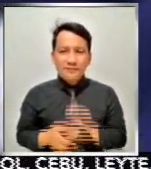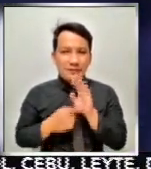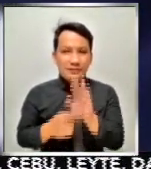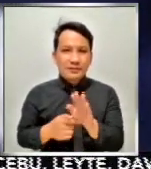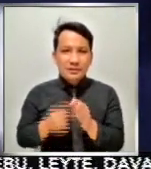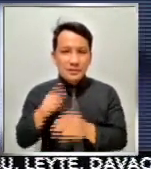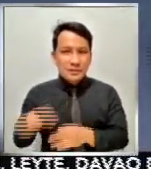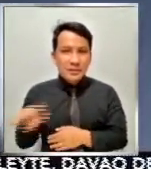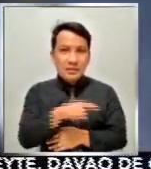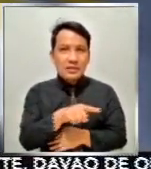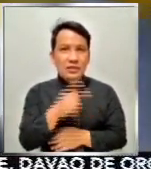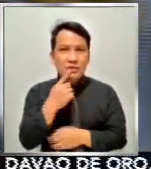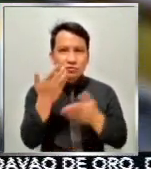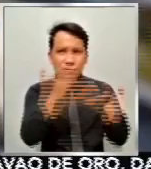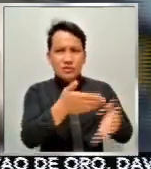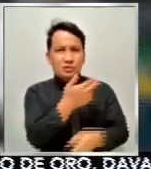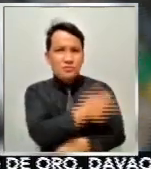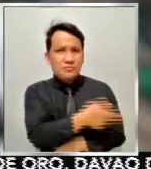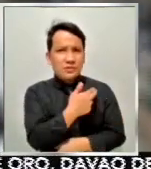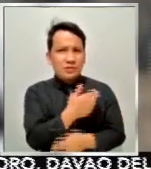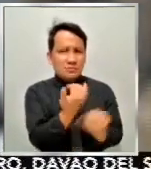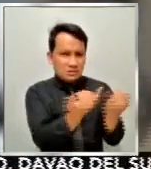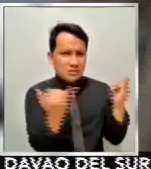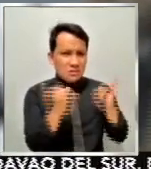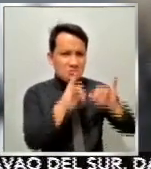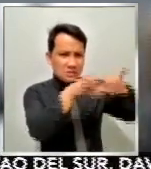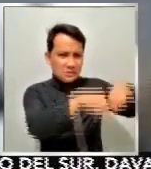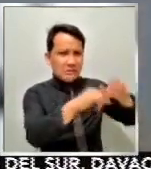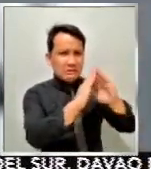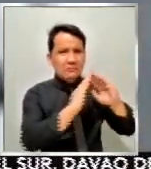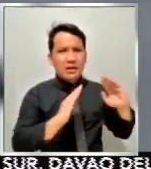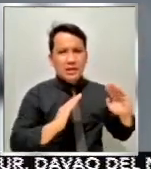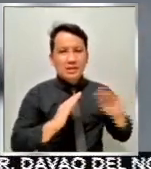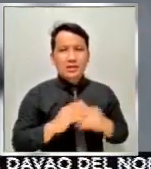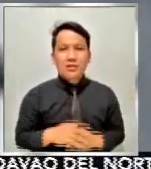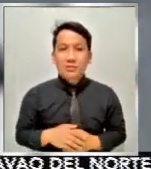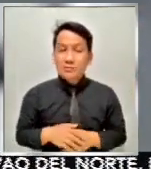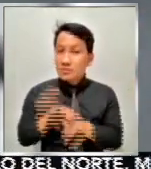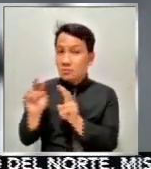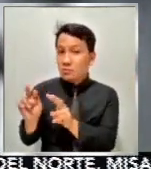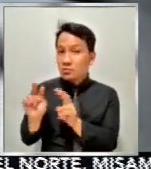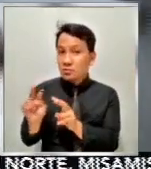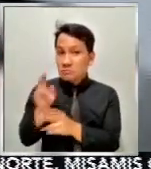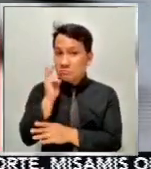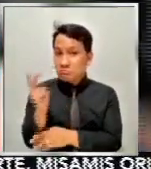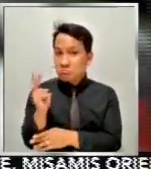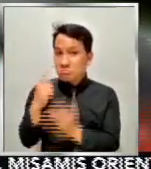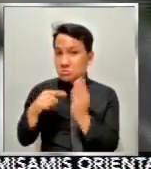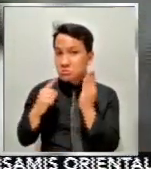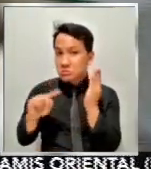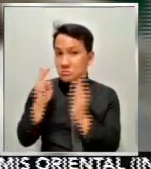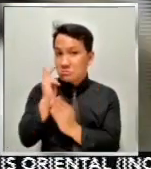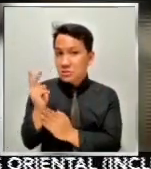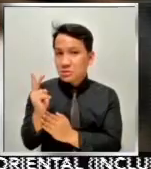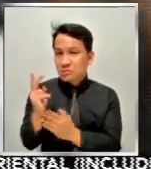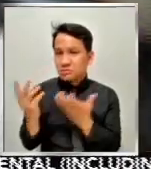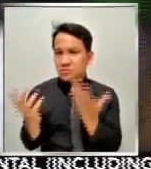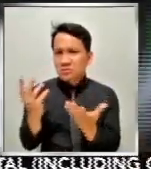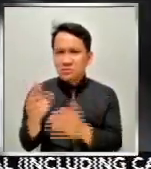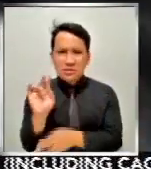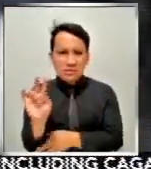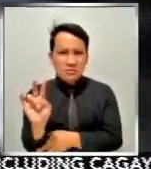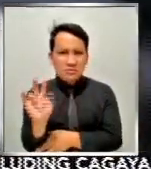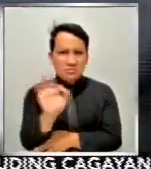Doon na lang sa bahay, isolate niya, no? Mm-hmm. And i-monitor na lang. And most of these mild naman, after 7 to 9